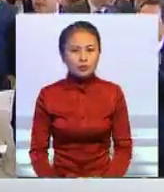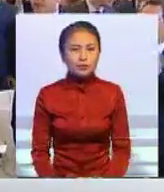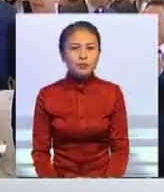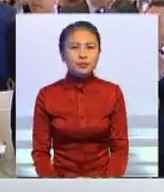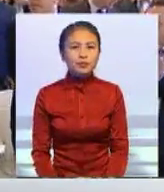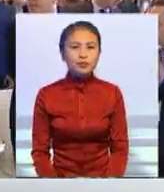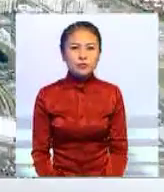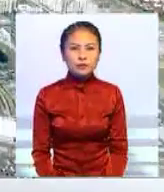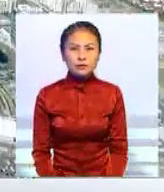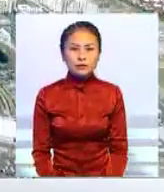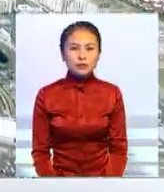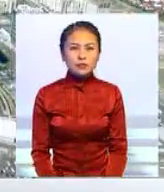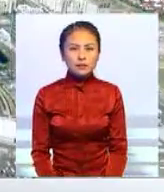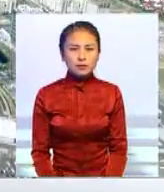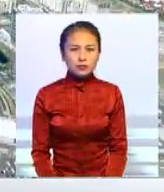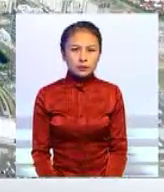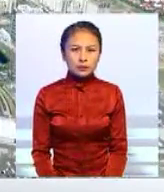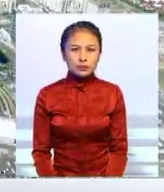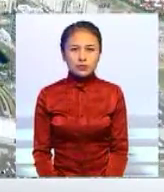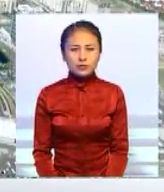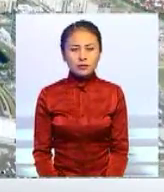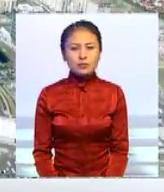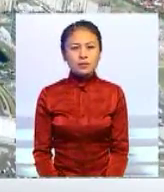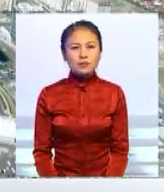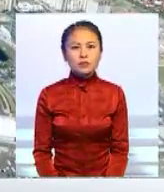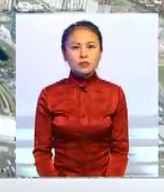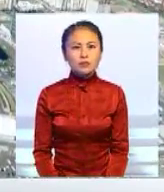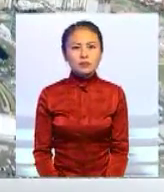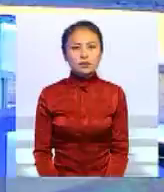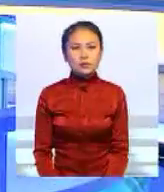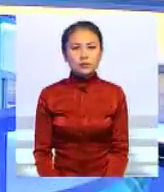Жансұлу Дүйсенәлі, Анастасия Ди, Хабар 24, Грузия.